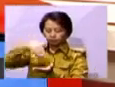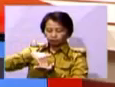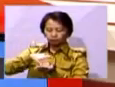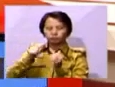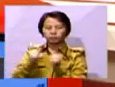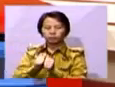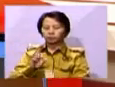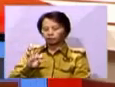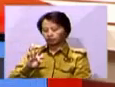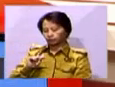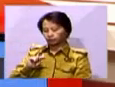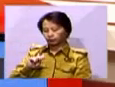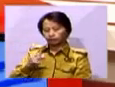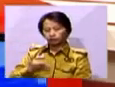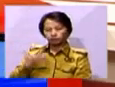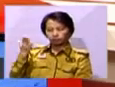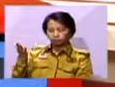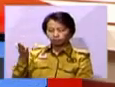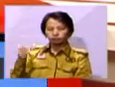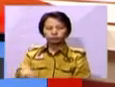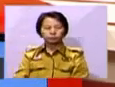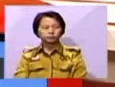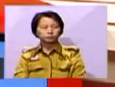bersama Fatil Hidayat di Makkah Al-Mukarramah.